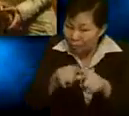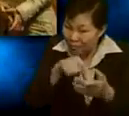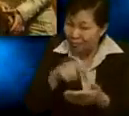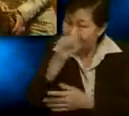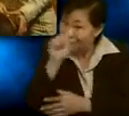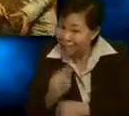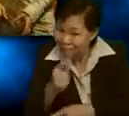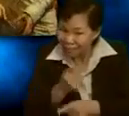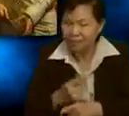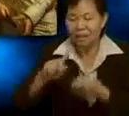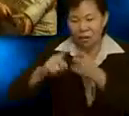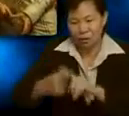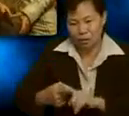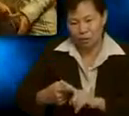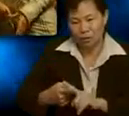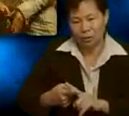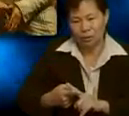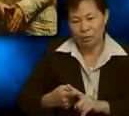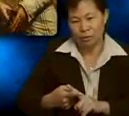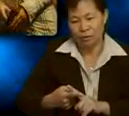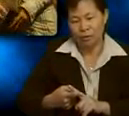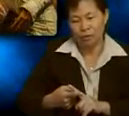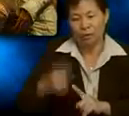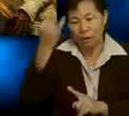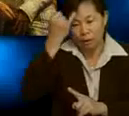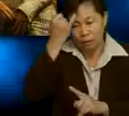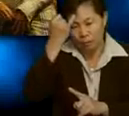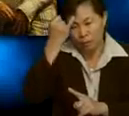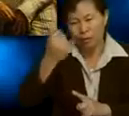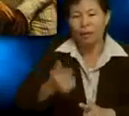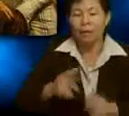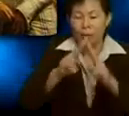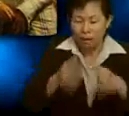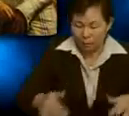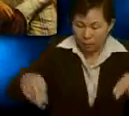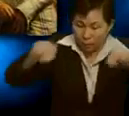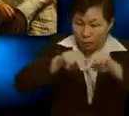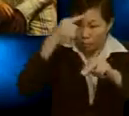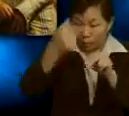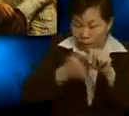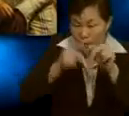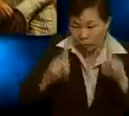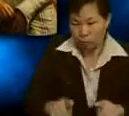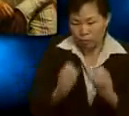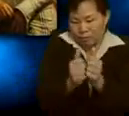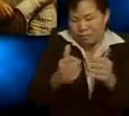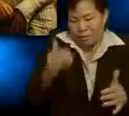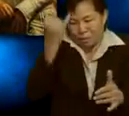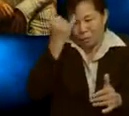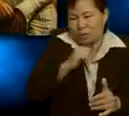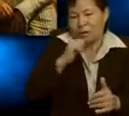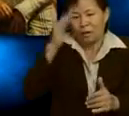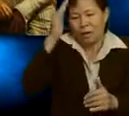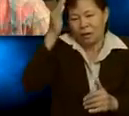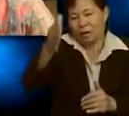kan? Kawan-kawan, ilmu merupakan bekalan hidup yang paling bernilai bagi setiap orang. Tanpa ilmu, kita akan hidup